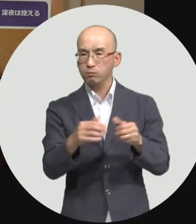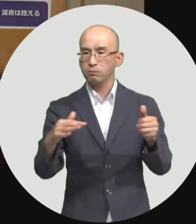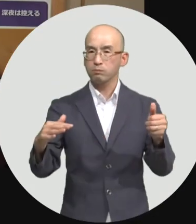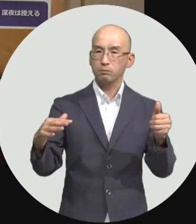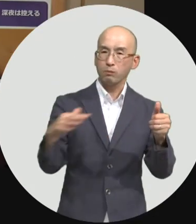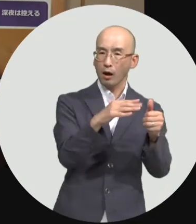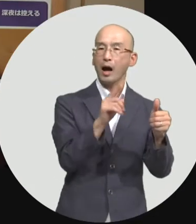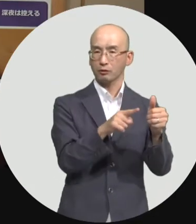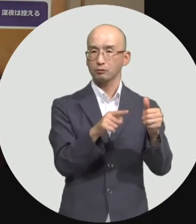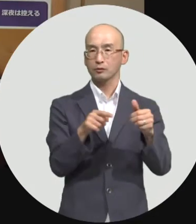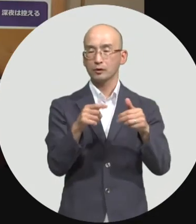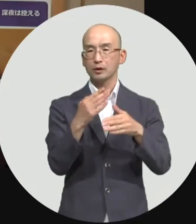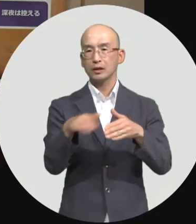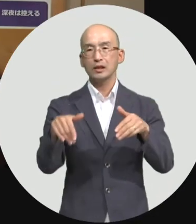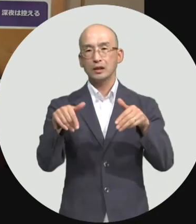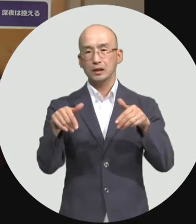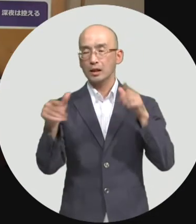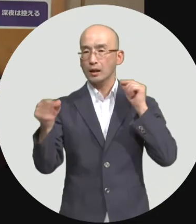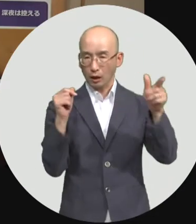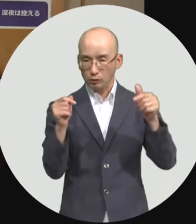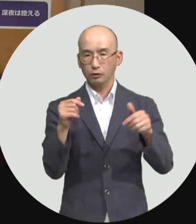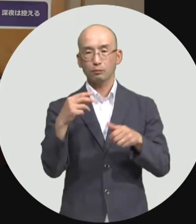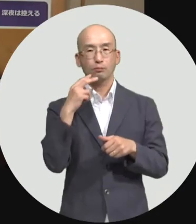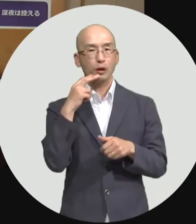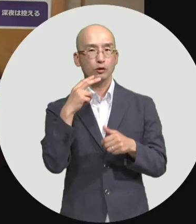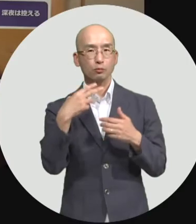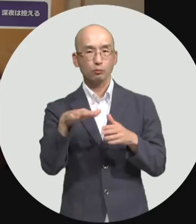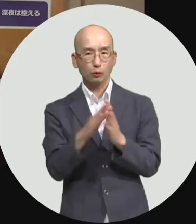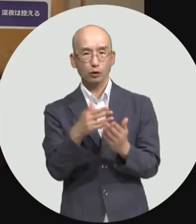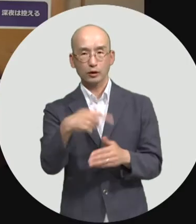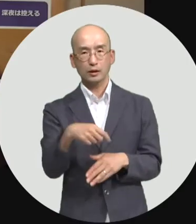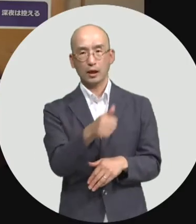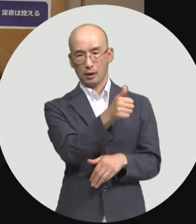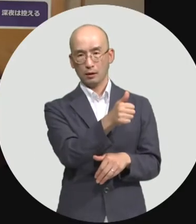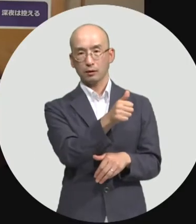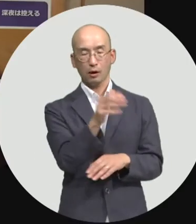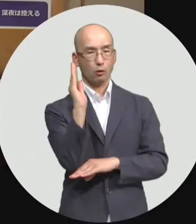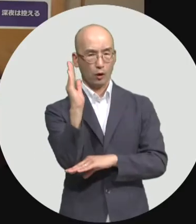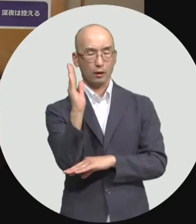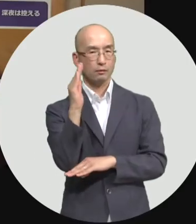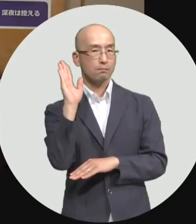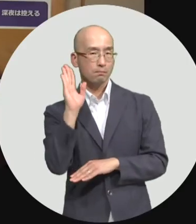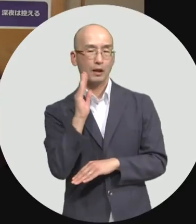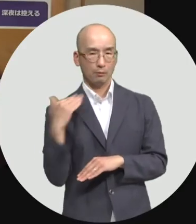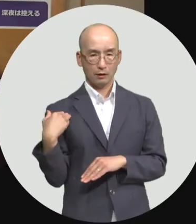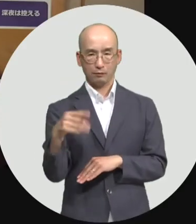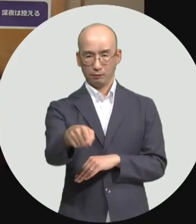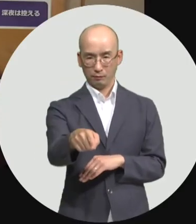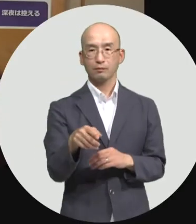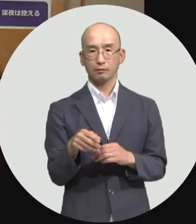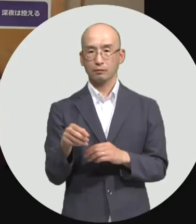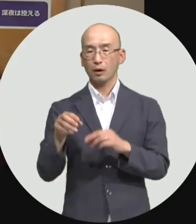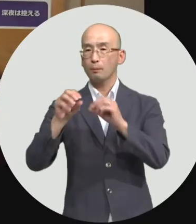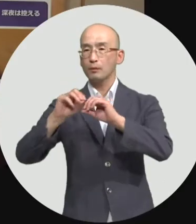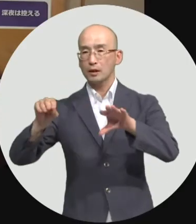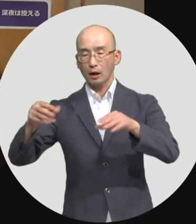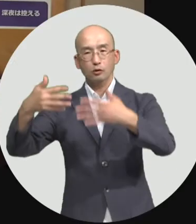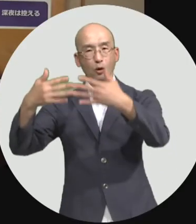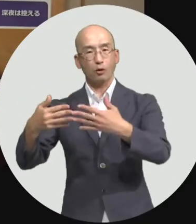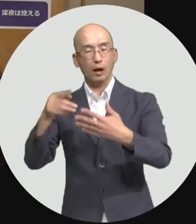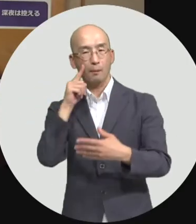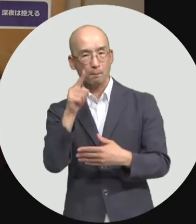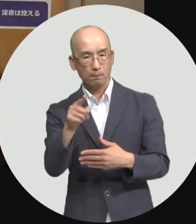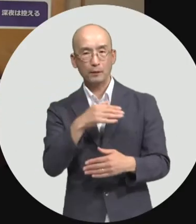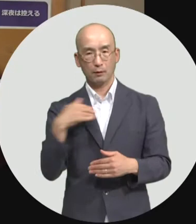近畿大学の松本誠一准教授の講演ですとか、当然企業の PR 動画の視聴、さらに